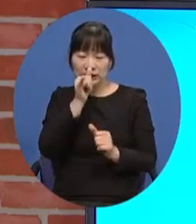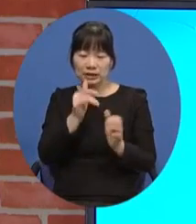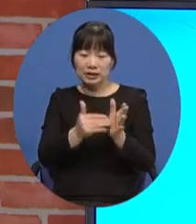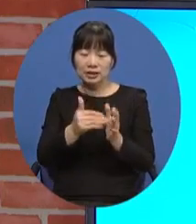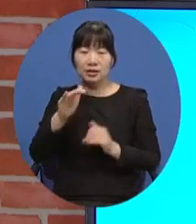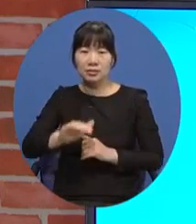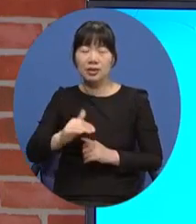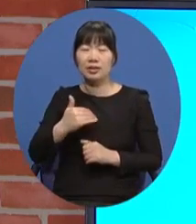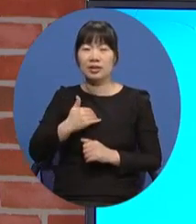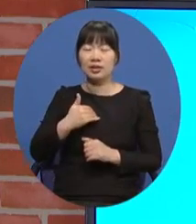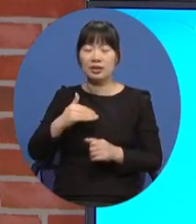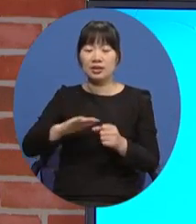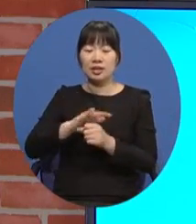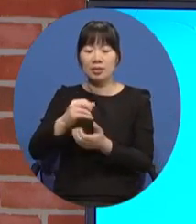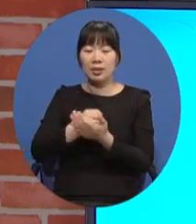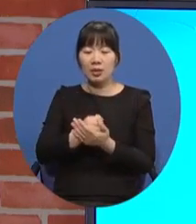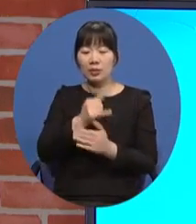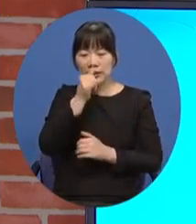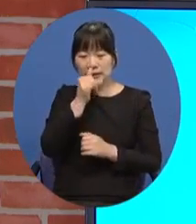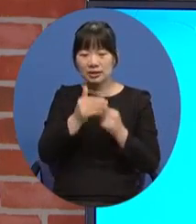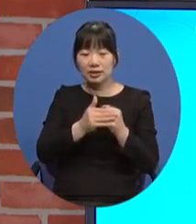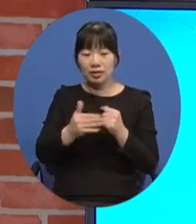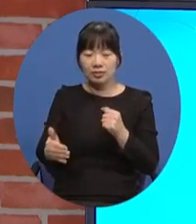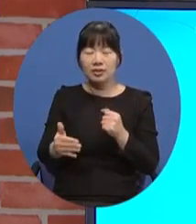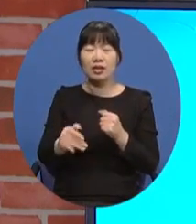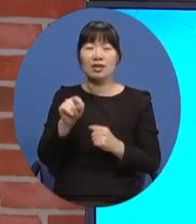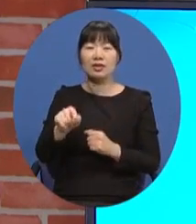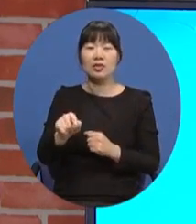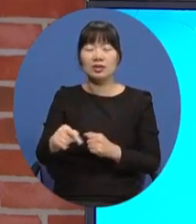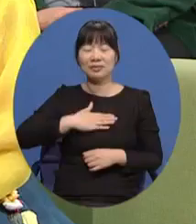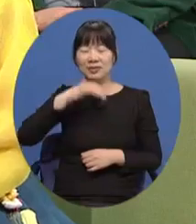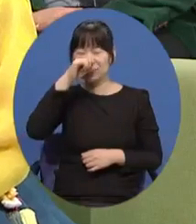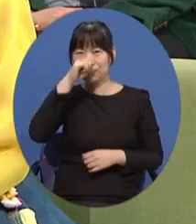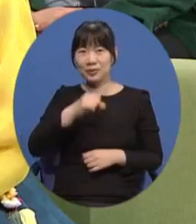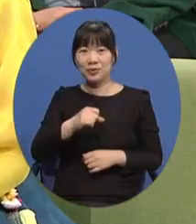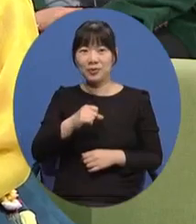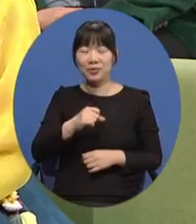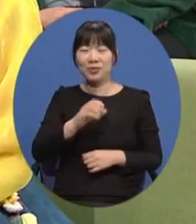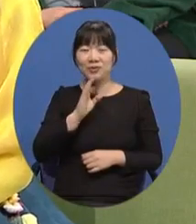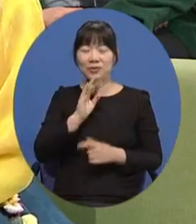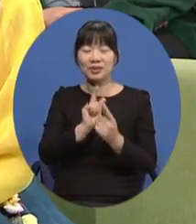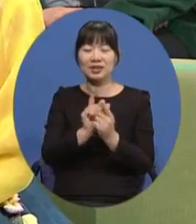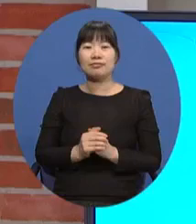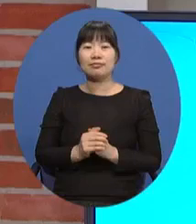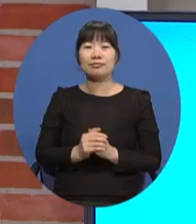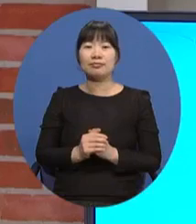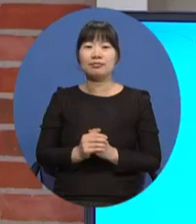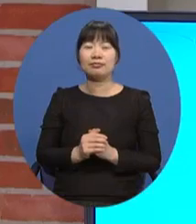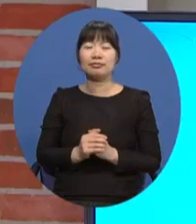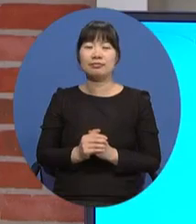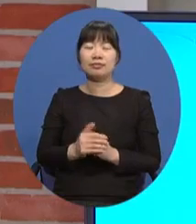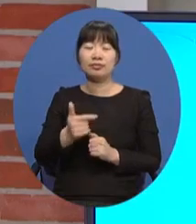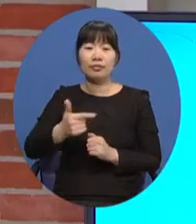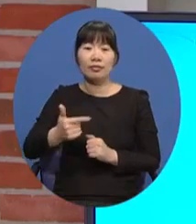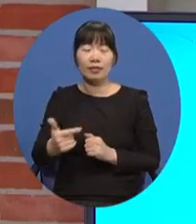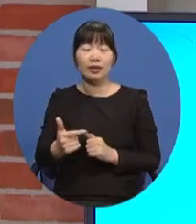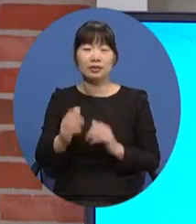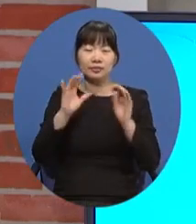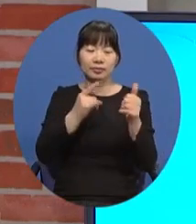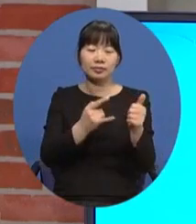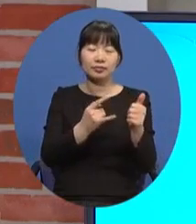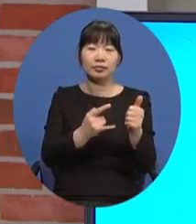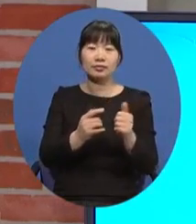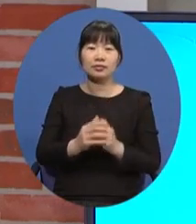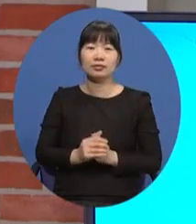아하 나는 사랑을 받고 있는 아이니까 아 이거는 내가 왜 이랬는지 생각을 해봐야 되겠다. 이렇게 너무 그